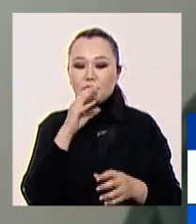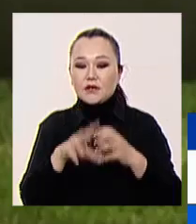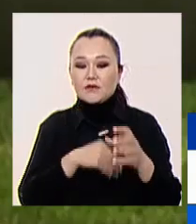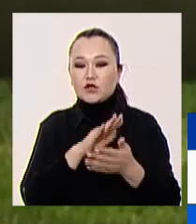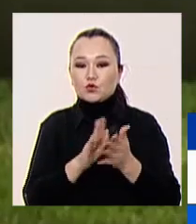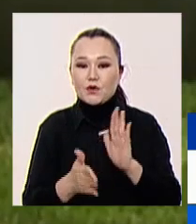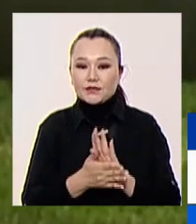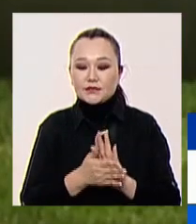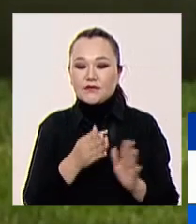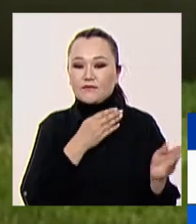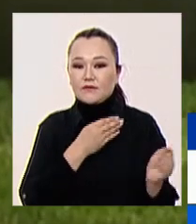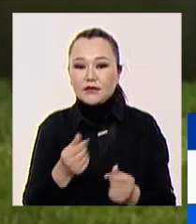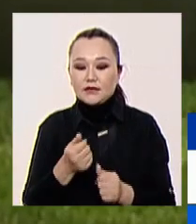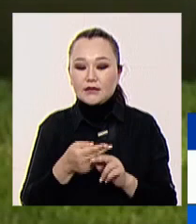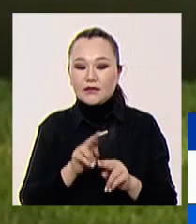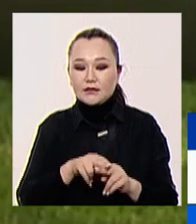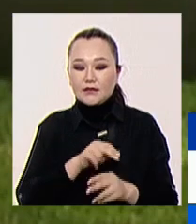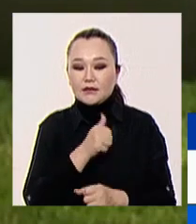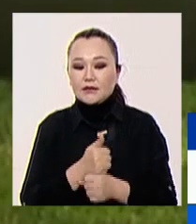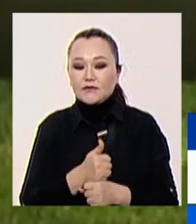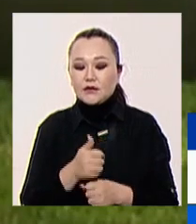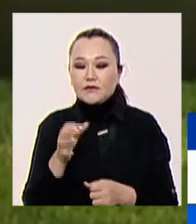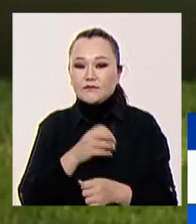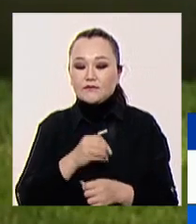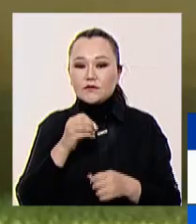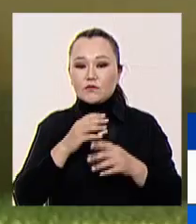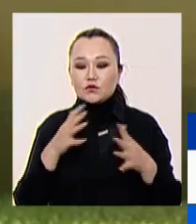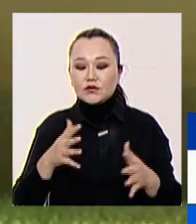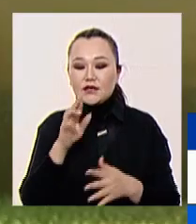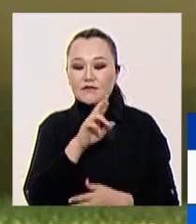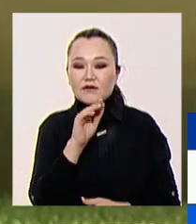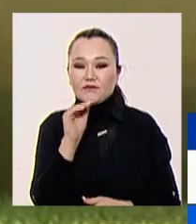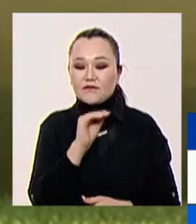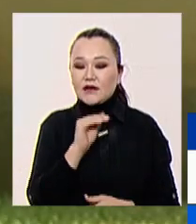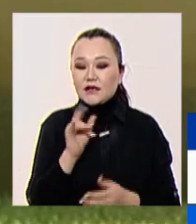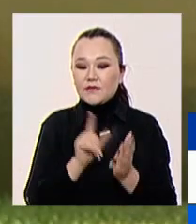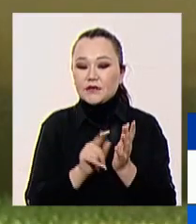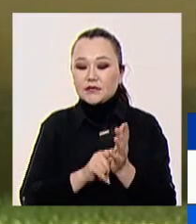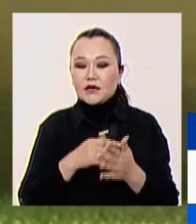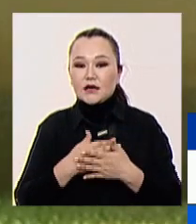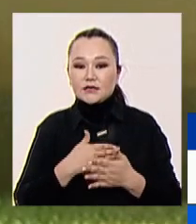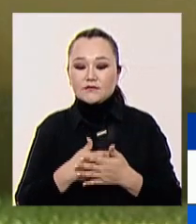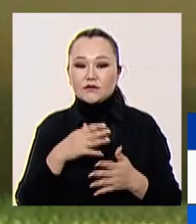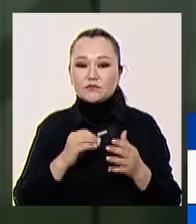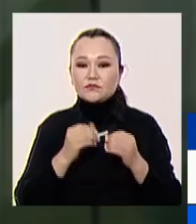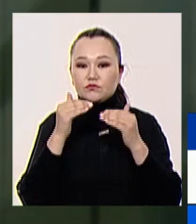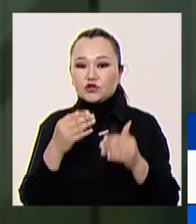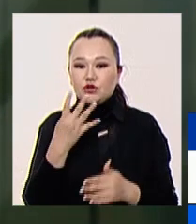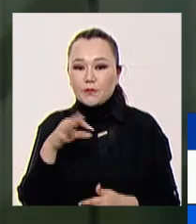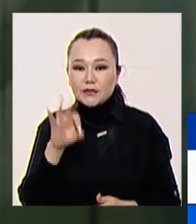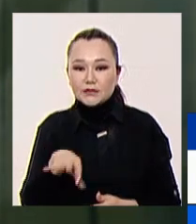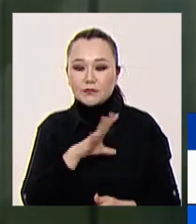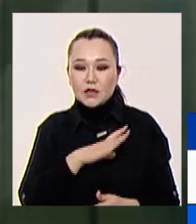ситуация, о которой я уже сказал выше. И все же в этом году был всплеск. В январе и феврале доходность пенсионных активов достигла 4%.